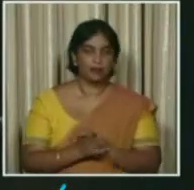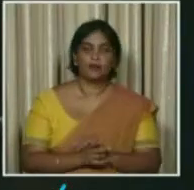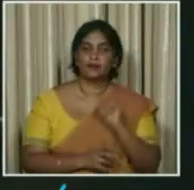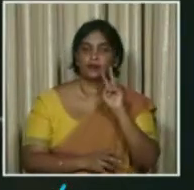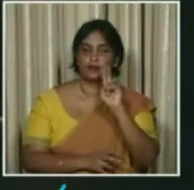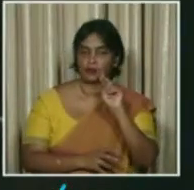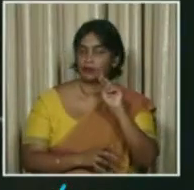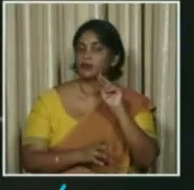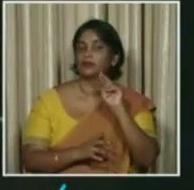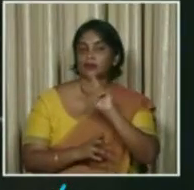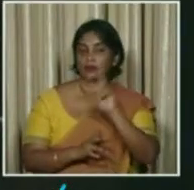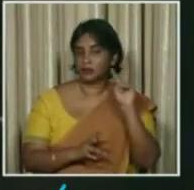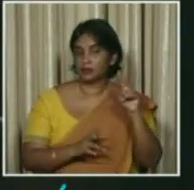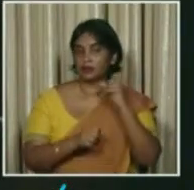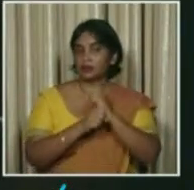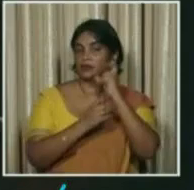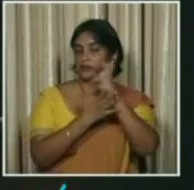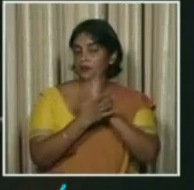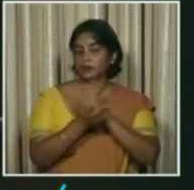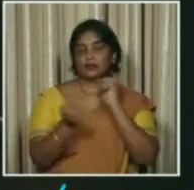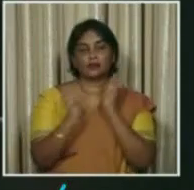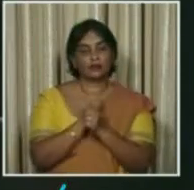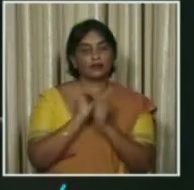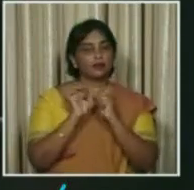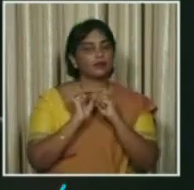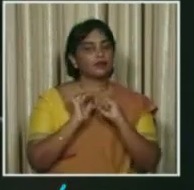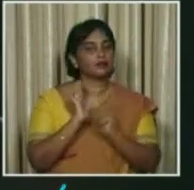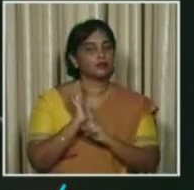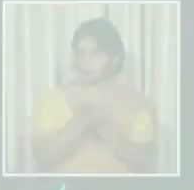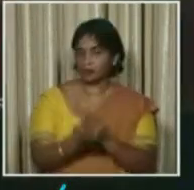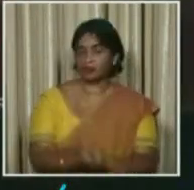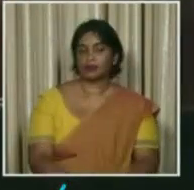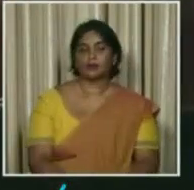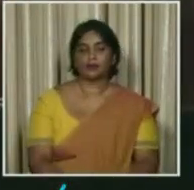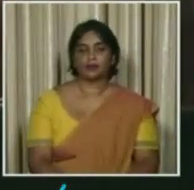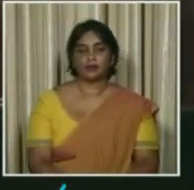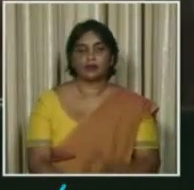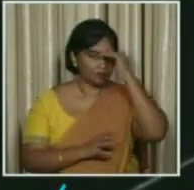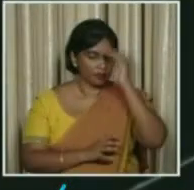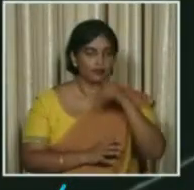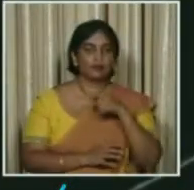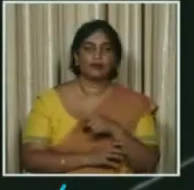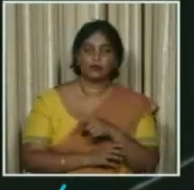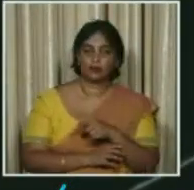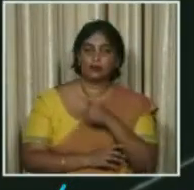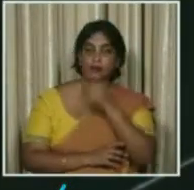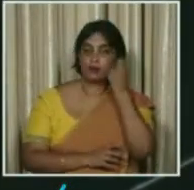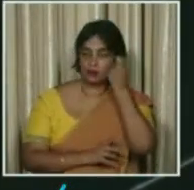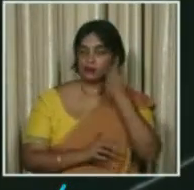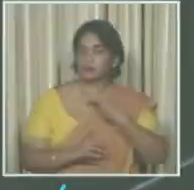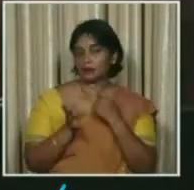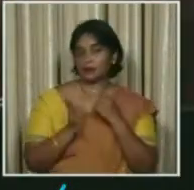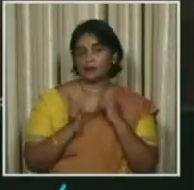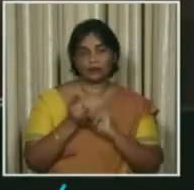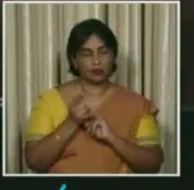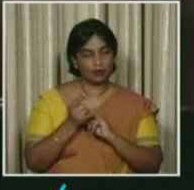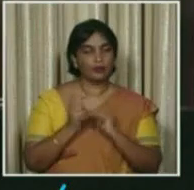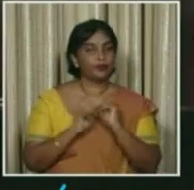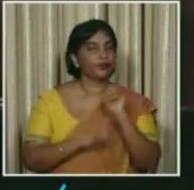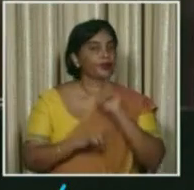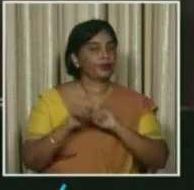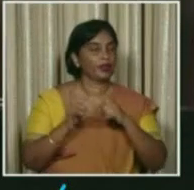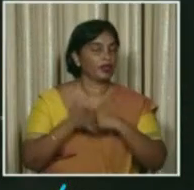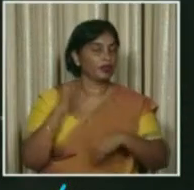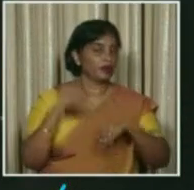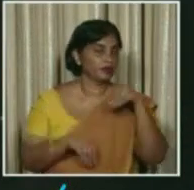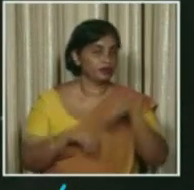විසිදෙවන ආණ්ඩු ක්‍රම ව්‍යවස්ථා සංශෝධනයේ පනත් කෙටුම්පත මම ඉදිරිපත් කරමි. යෝජනාව විස්තර කරන්න. එම යෝජනාව මම ස්ථිර කරනවා. පාර්ලිමේන්තු